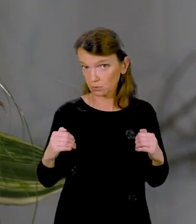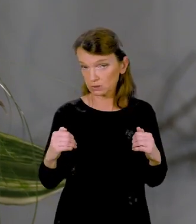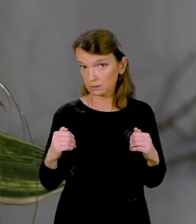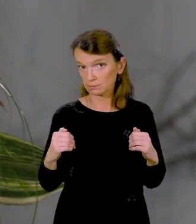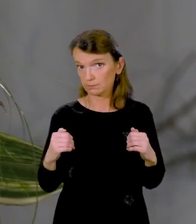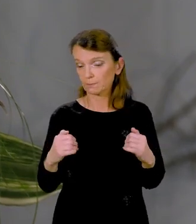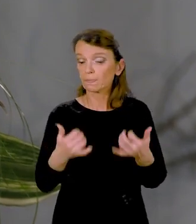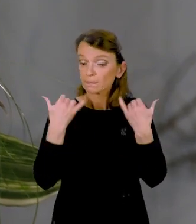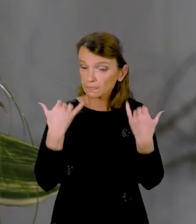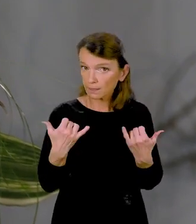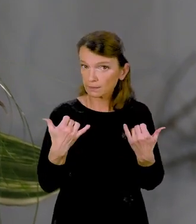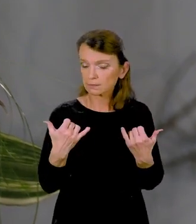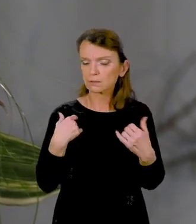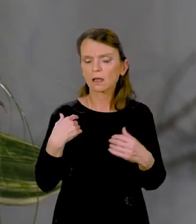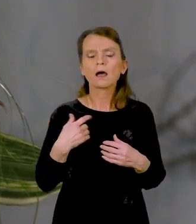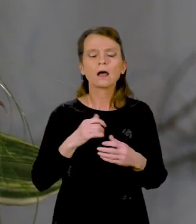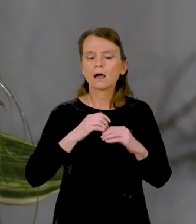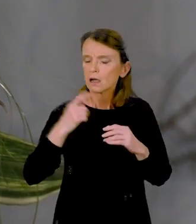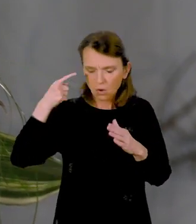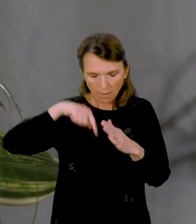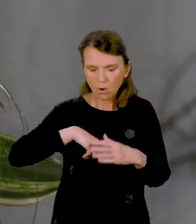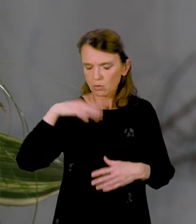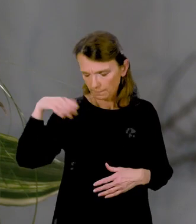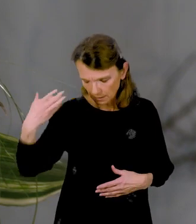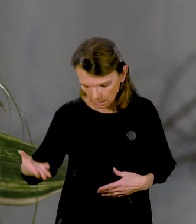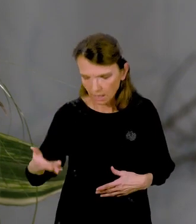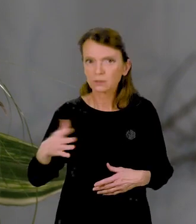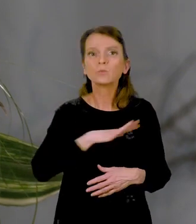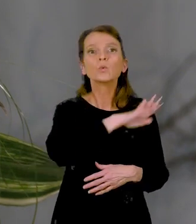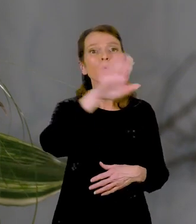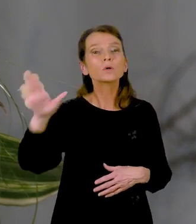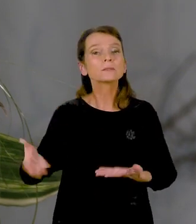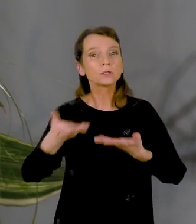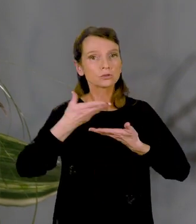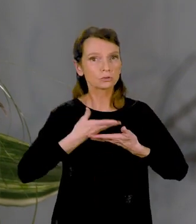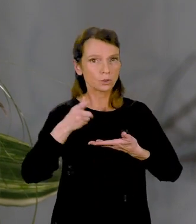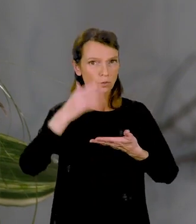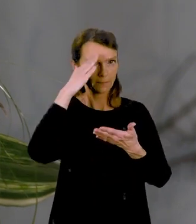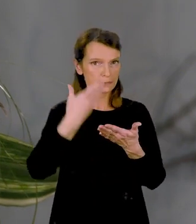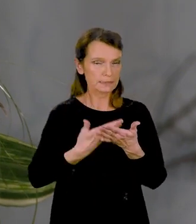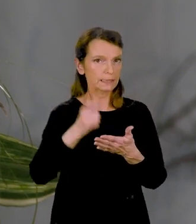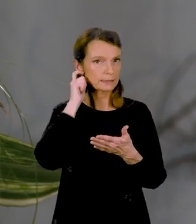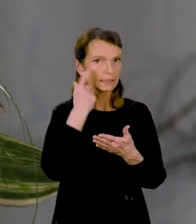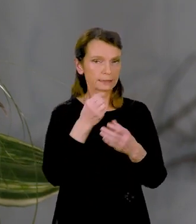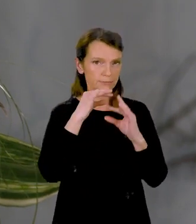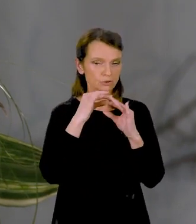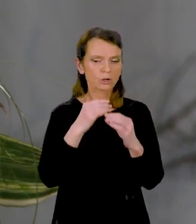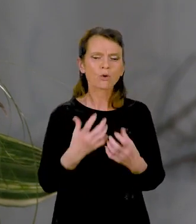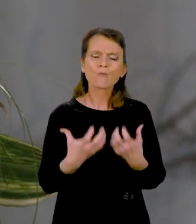Danes se globoko priklanjamo vsem prejemnikom priznanja Deklica s piščalko in jim močno želimo večno